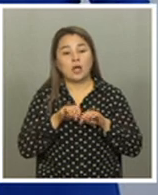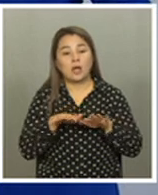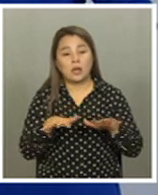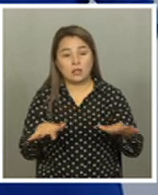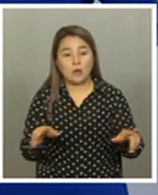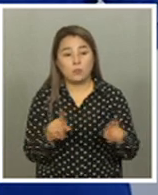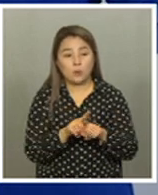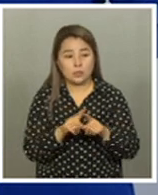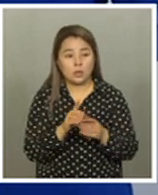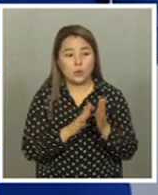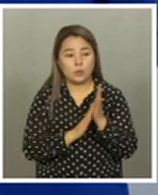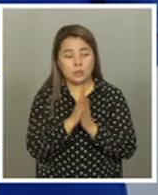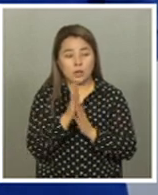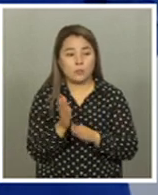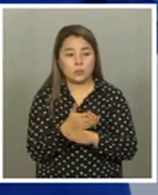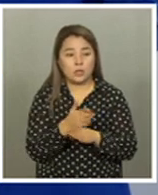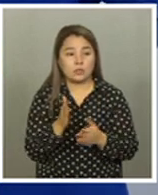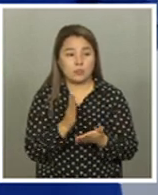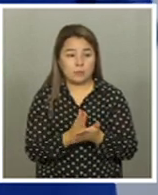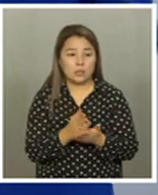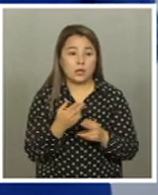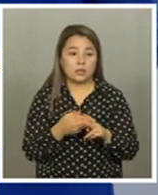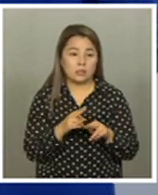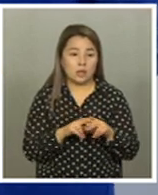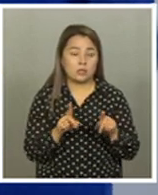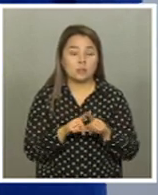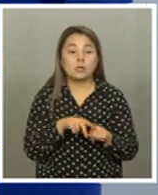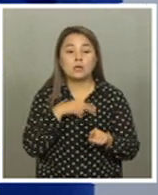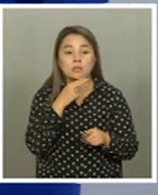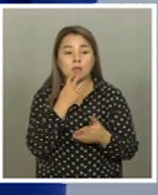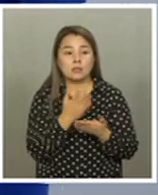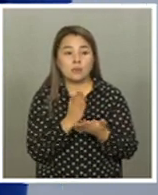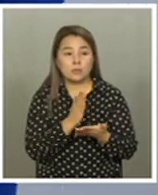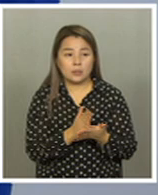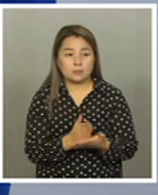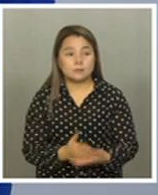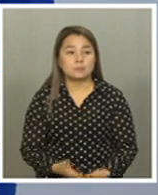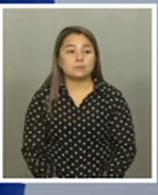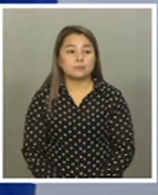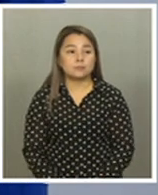деп бөлеміз, яғни солай қарастырамыз.